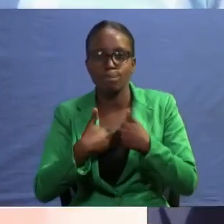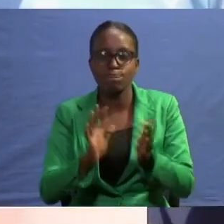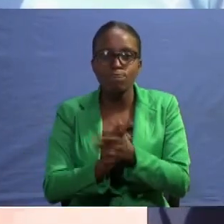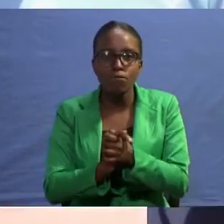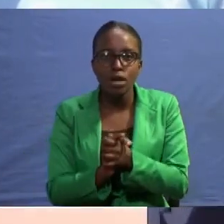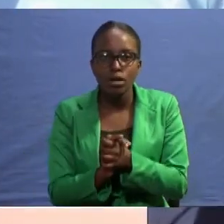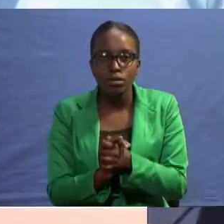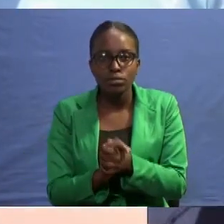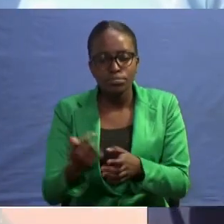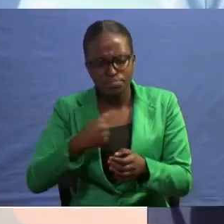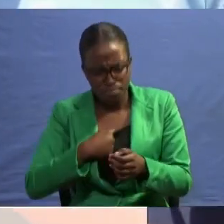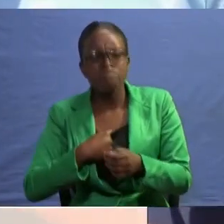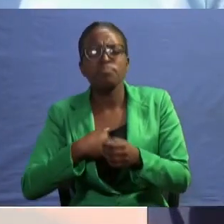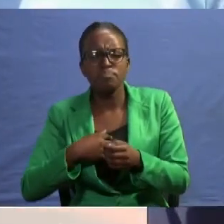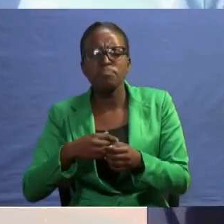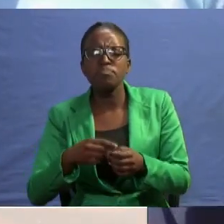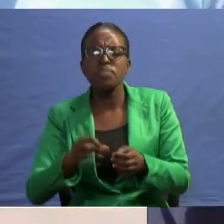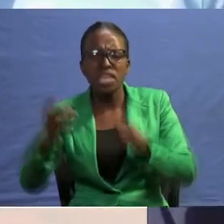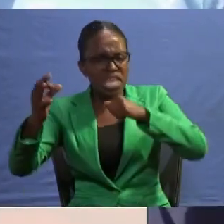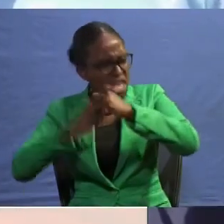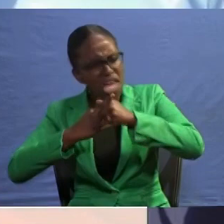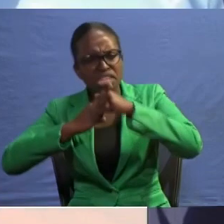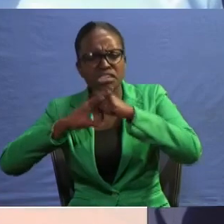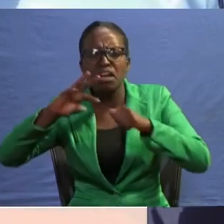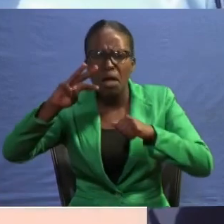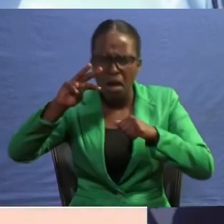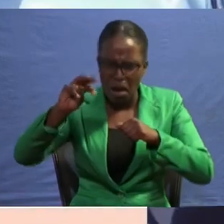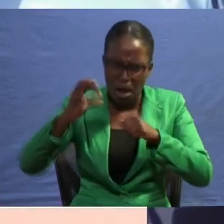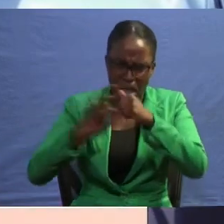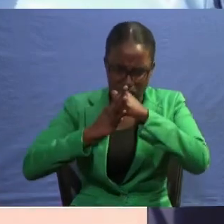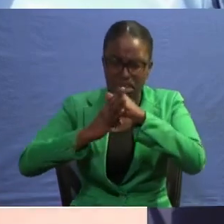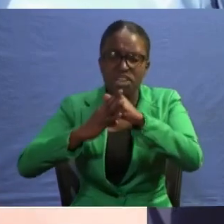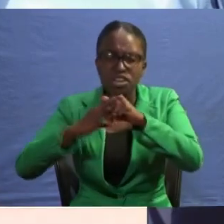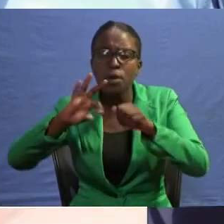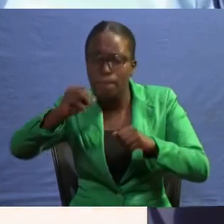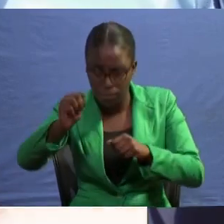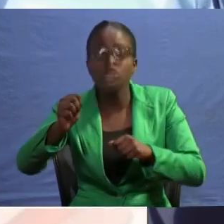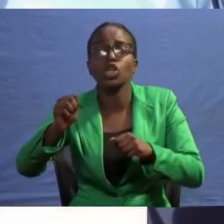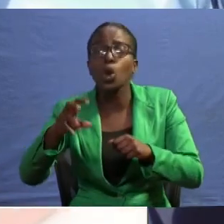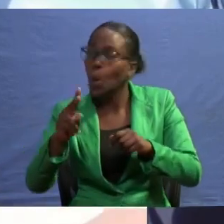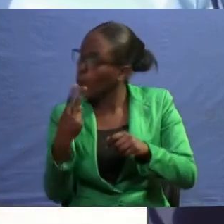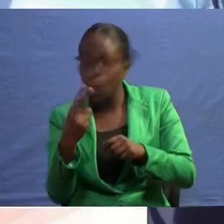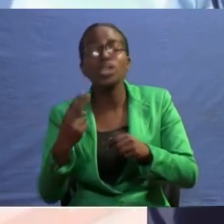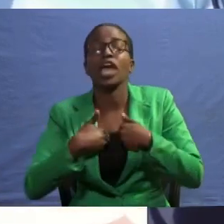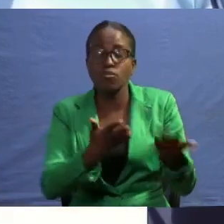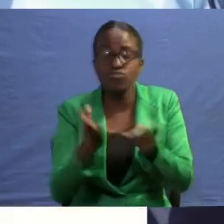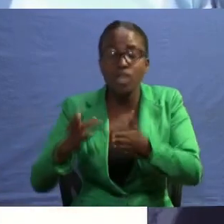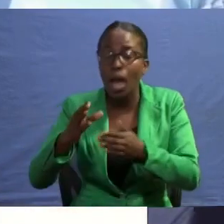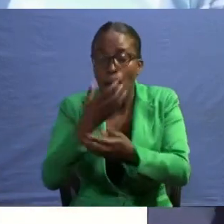I cannot afford 800 million or 900 million kujenga soko na mheshimiwa rais anipatie pesa